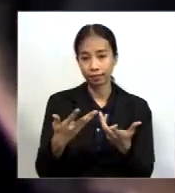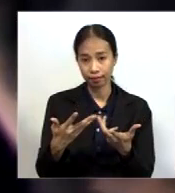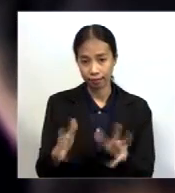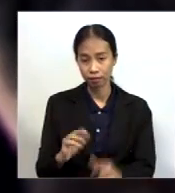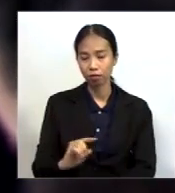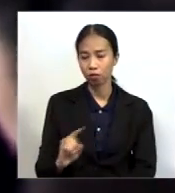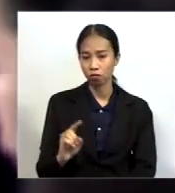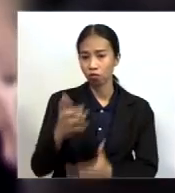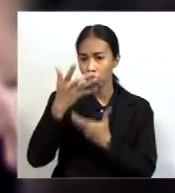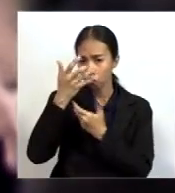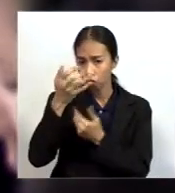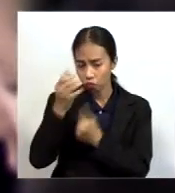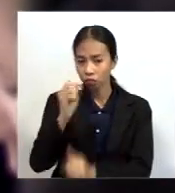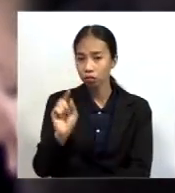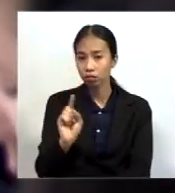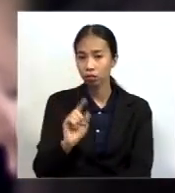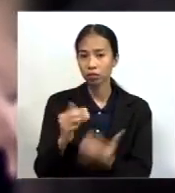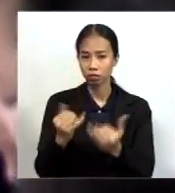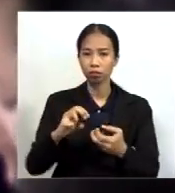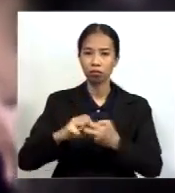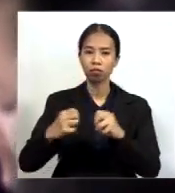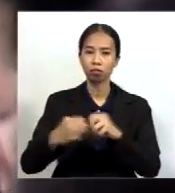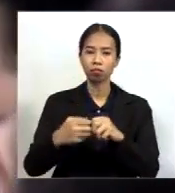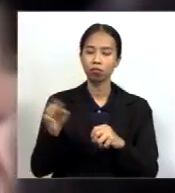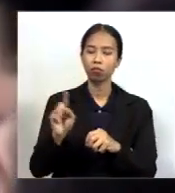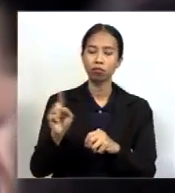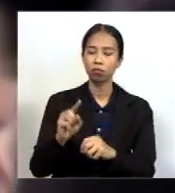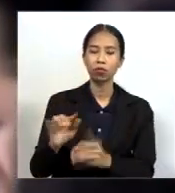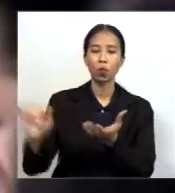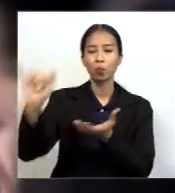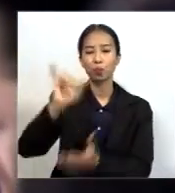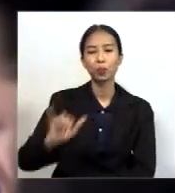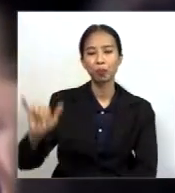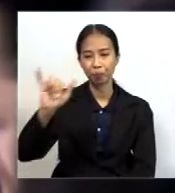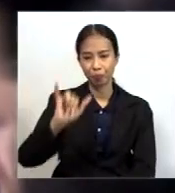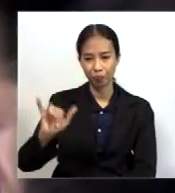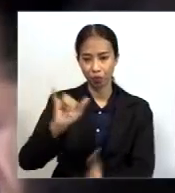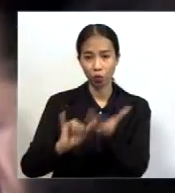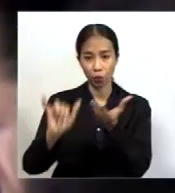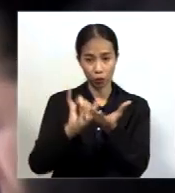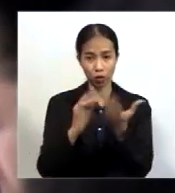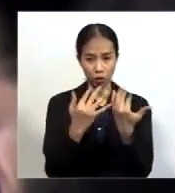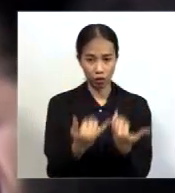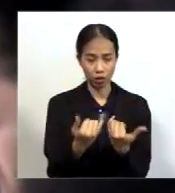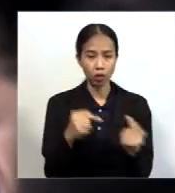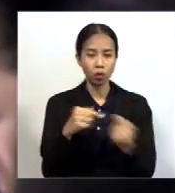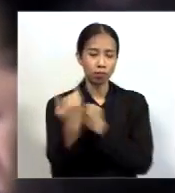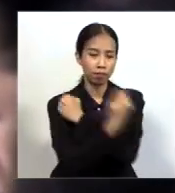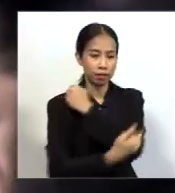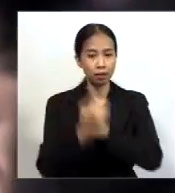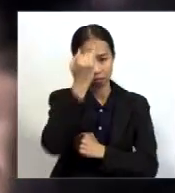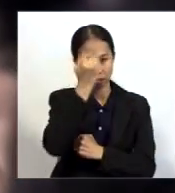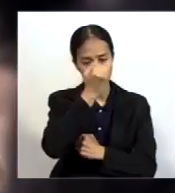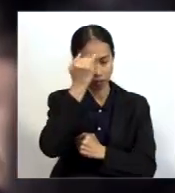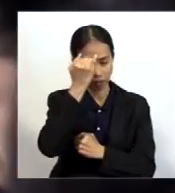าสนใจคือว่าปัญหาไปอยู่ที่ยุโรปนะครับในข้อมูลล่าสุดนะครับประเทศอิตาลีขึ้นมาเป็นอันดับ